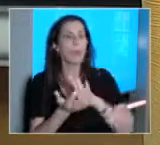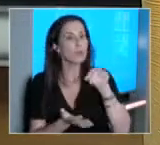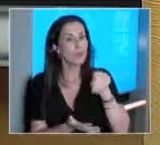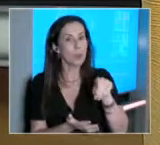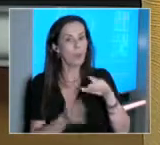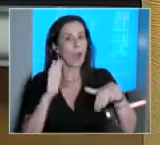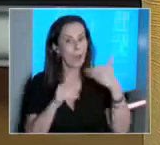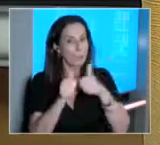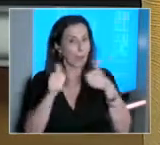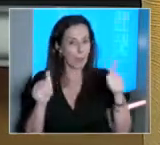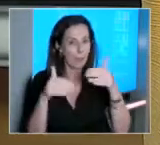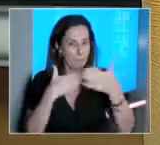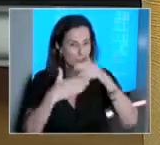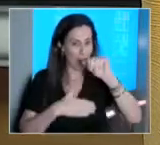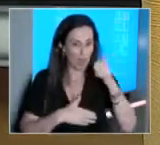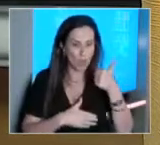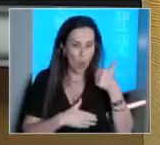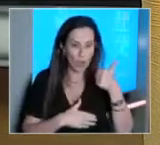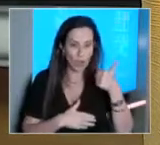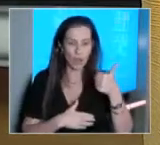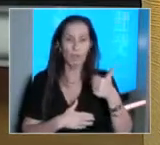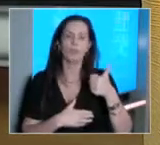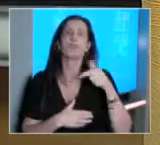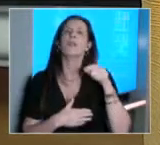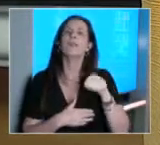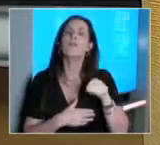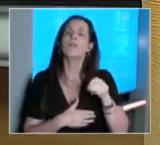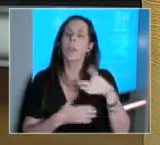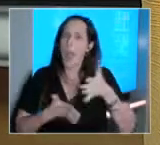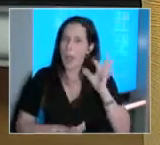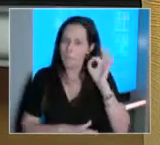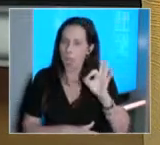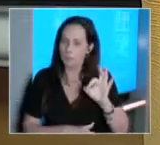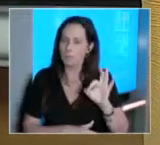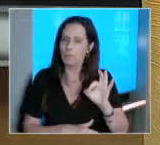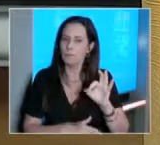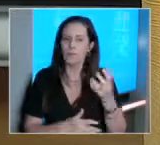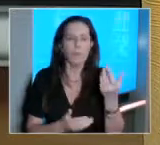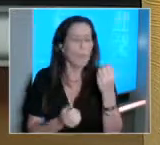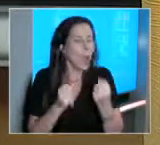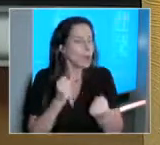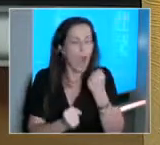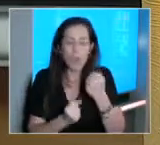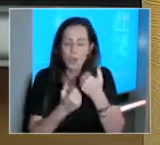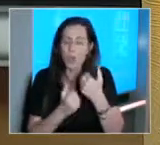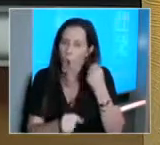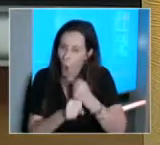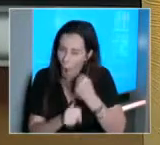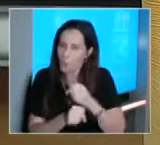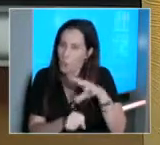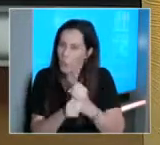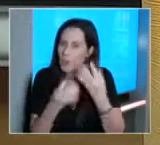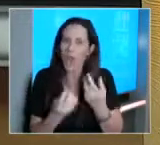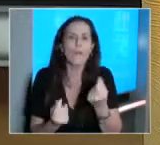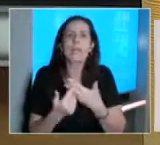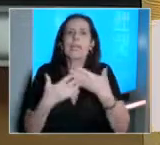שבהם היא אחרי הפרידה מבעלה הראשון, גדעון שמר, והיא והבת שלה ללי חיות מהיד לפה, זה לא שאין עבודה, יש המון